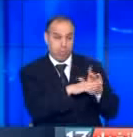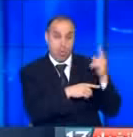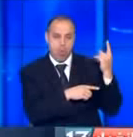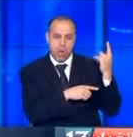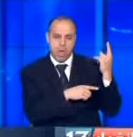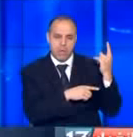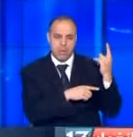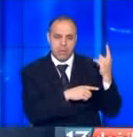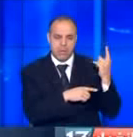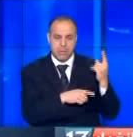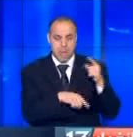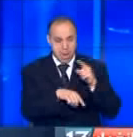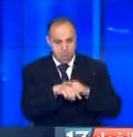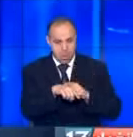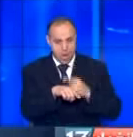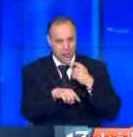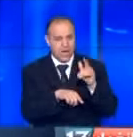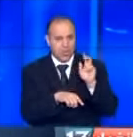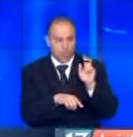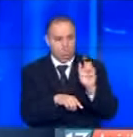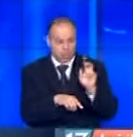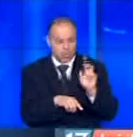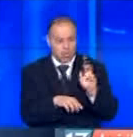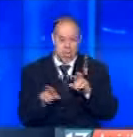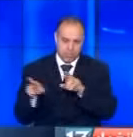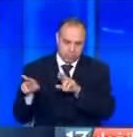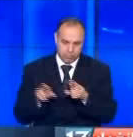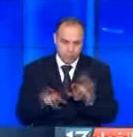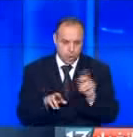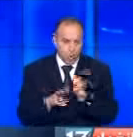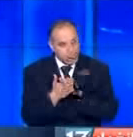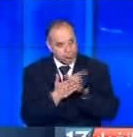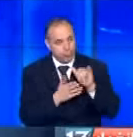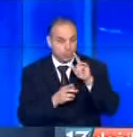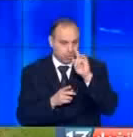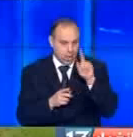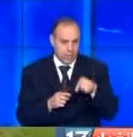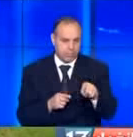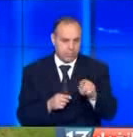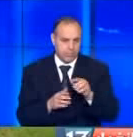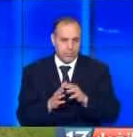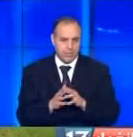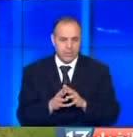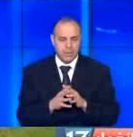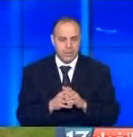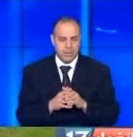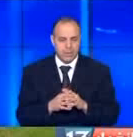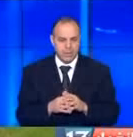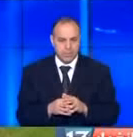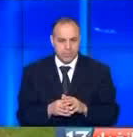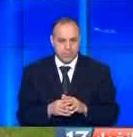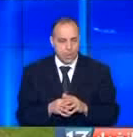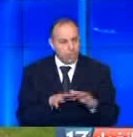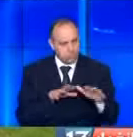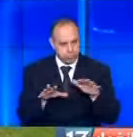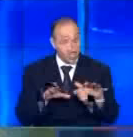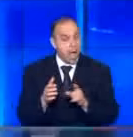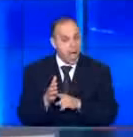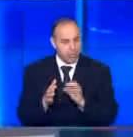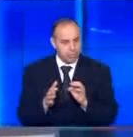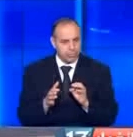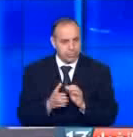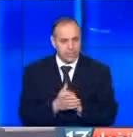التي ستتخذ حق كما قال السيد الوزير من جهة الوزارة، لكن من جهتكم أنتم كناقلة وطنية وكمسؤولين على الناقلة الوطنية، الإجراءات التي